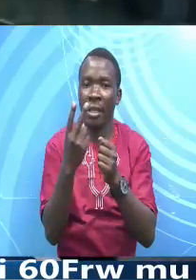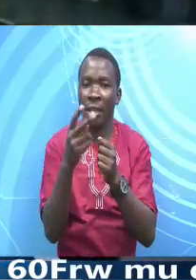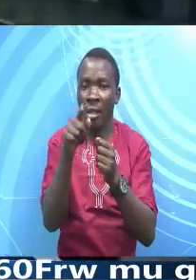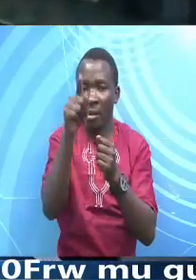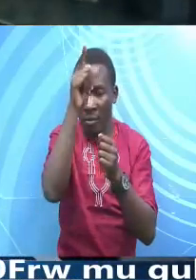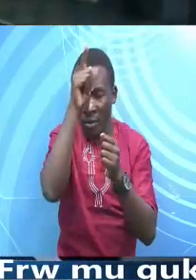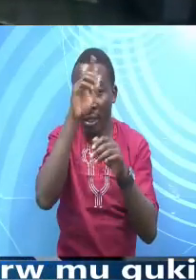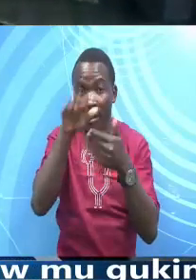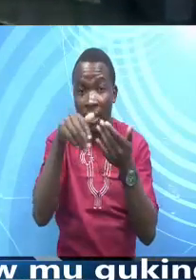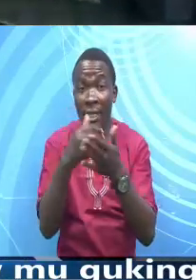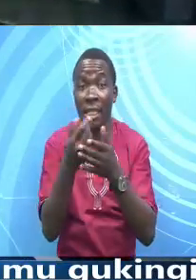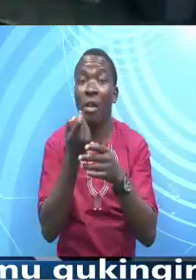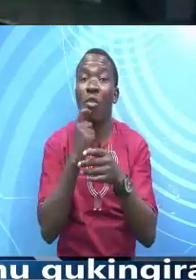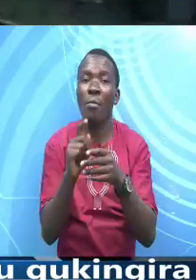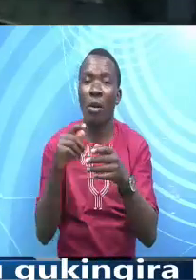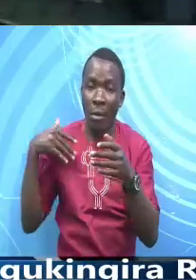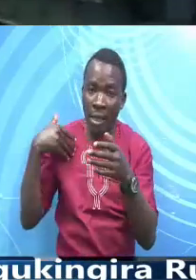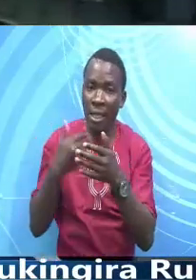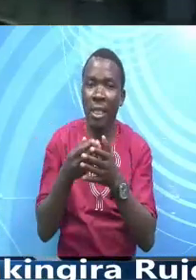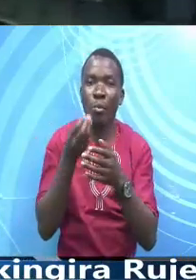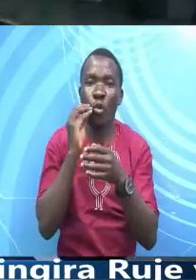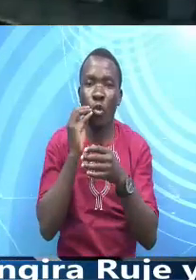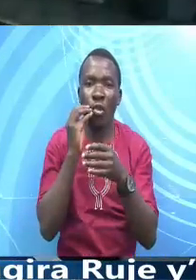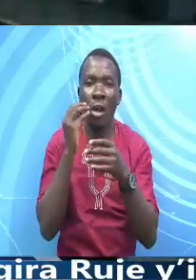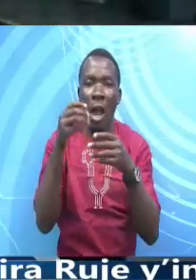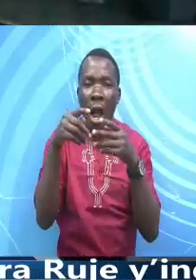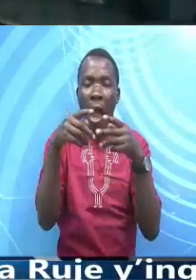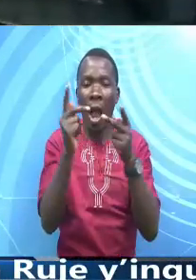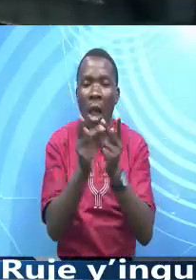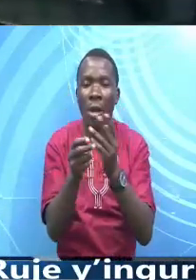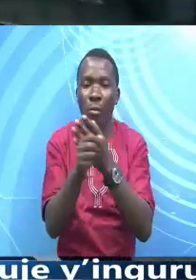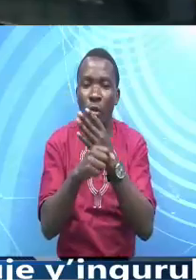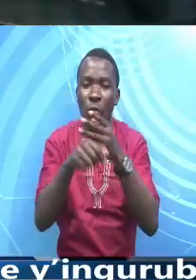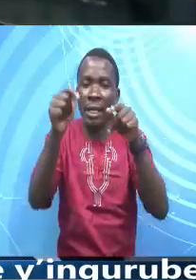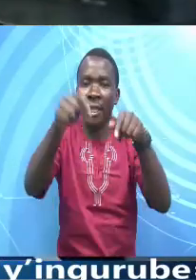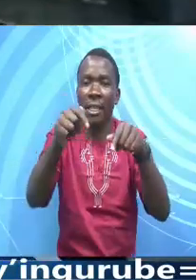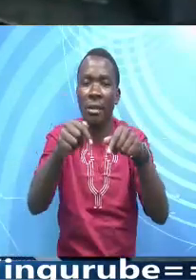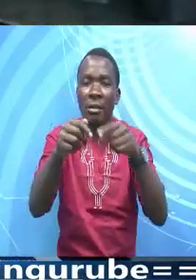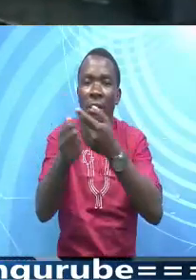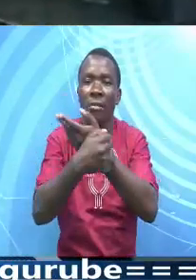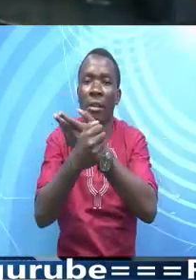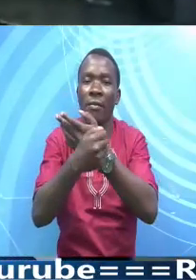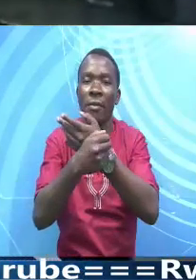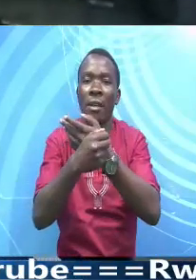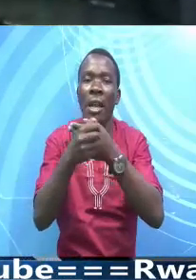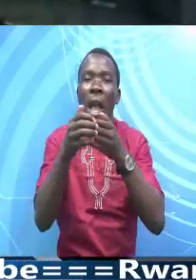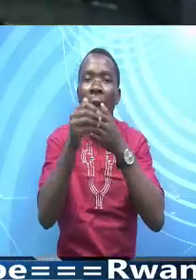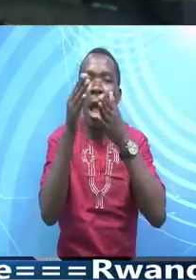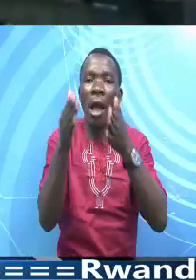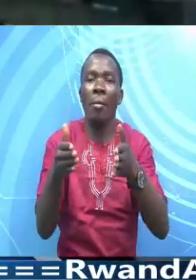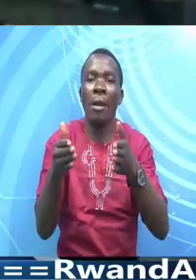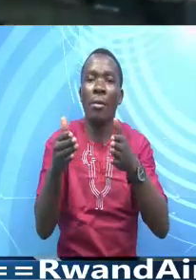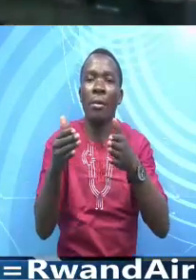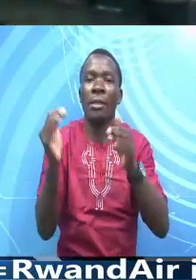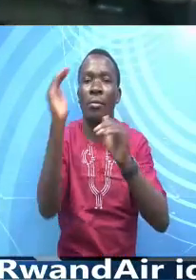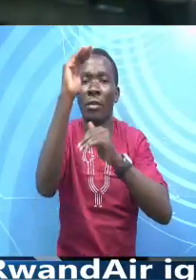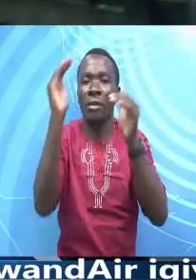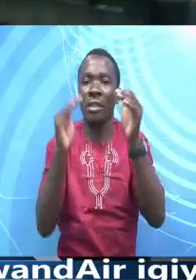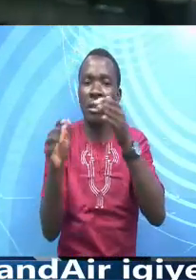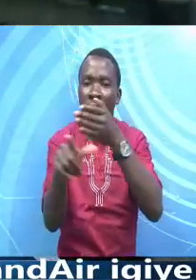byatangiye gushyirwa mu bikorwa kuri uyu wa kabiri aho muri uyu murenge wa Gisenyi muri aka karere ka Rubavu abayobozi mu nzego z'ibanze